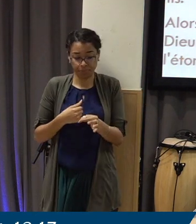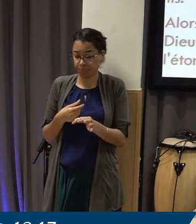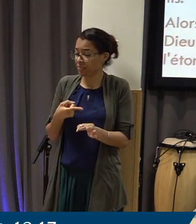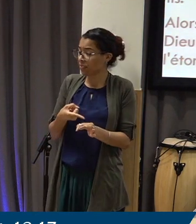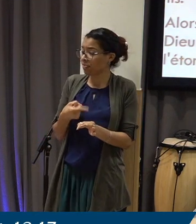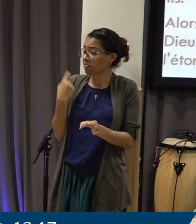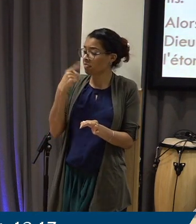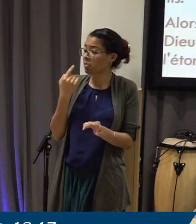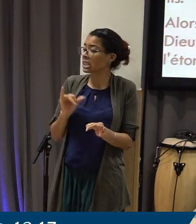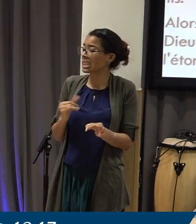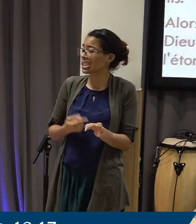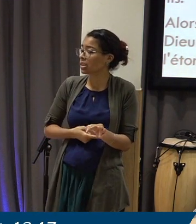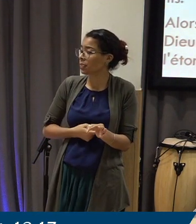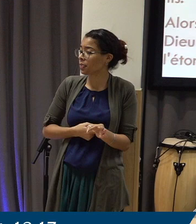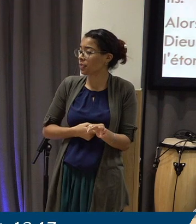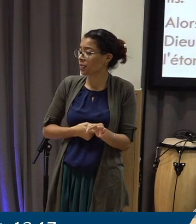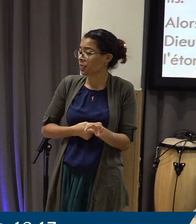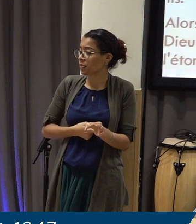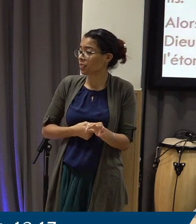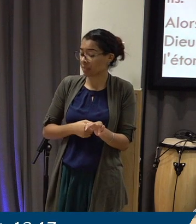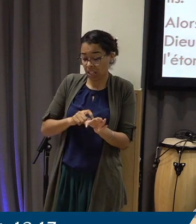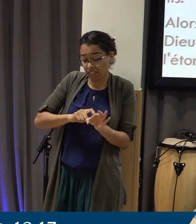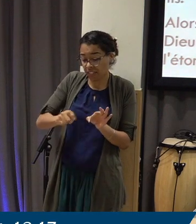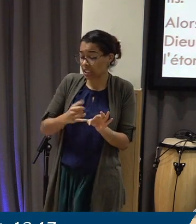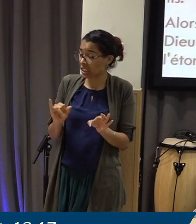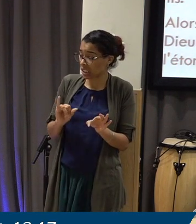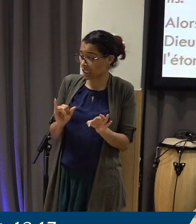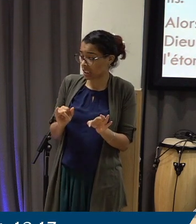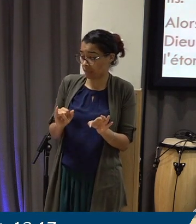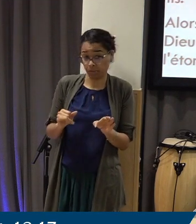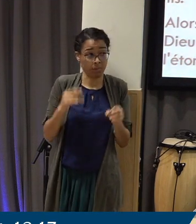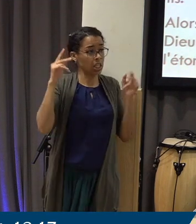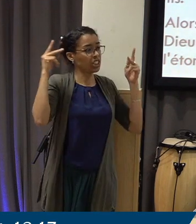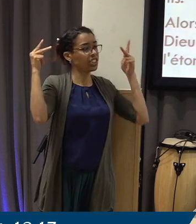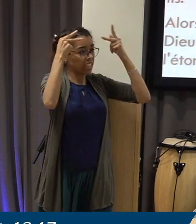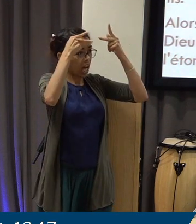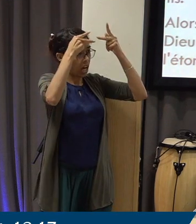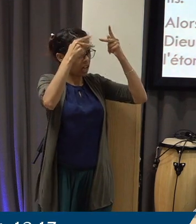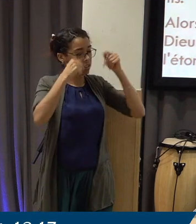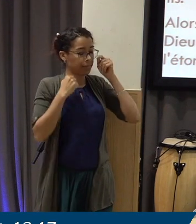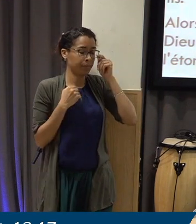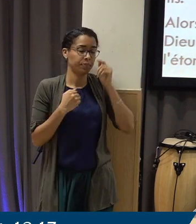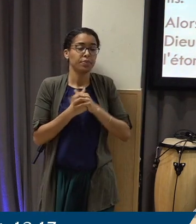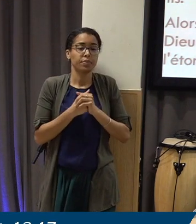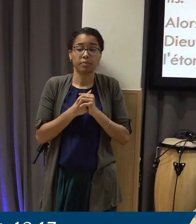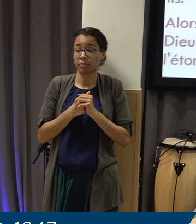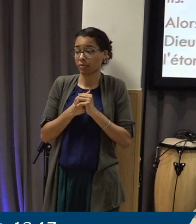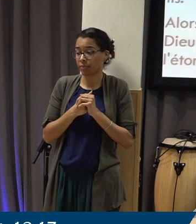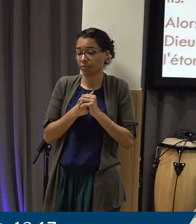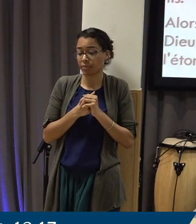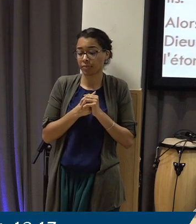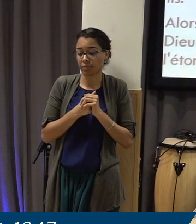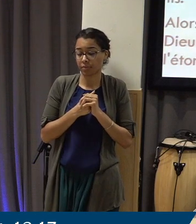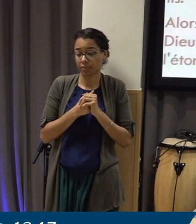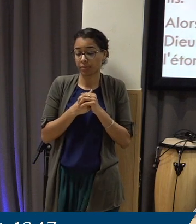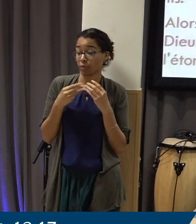demanda, « De qui sont cette effigie et cette inscription? » « De César, lui répondirent-ils. Alors il leur dit, « Rendez